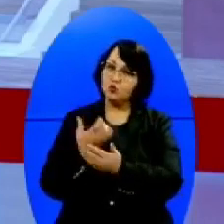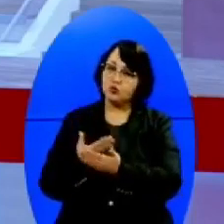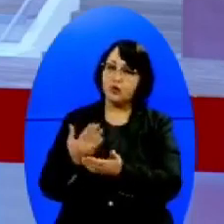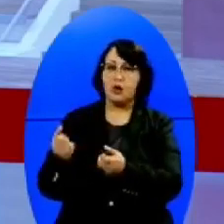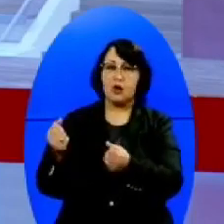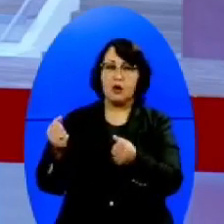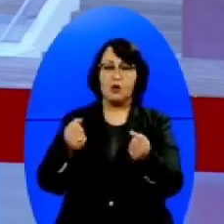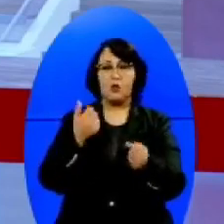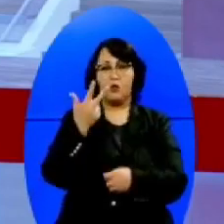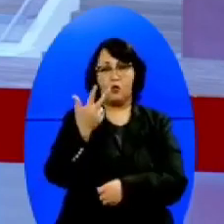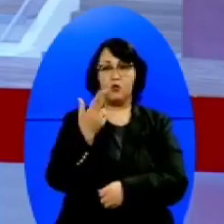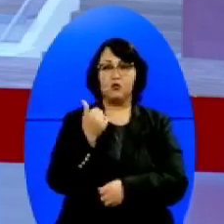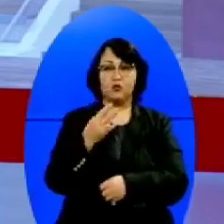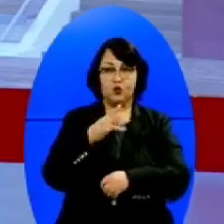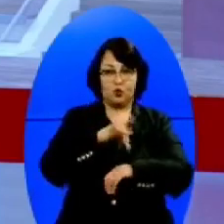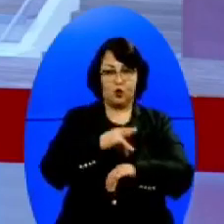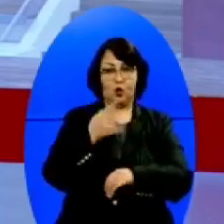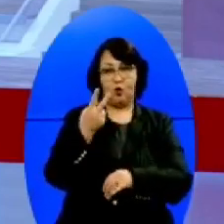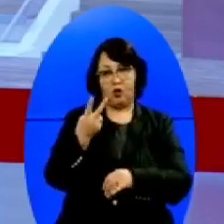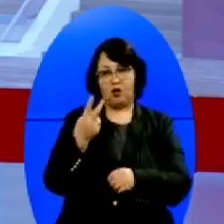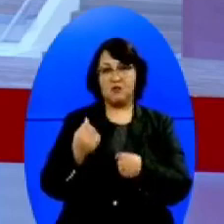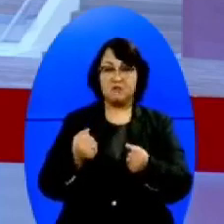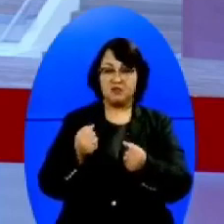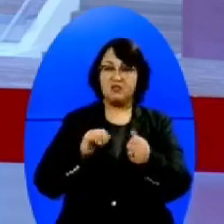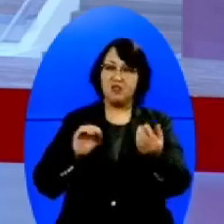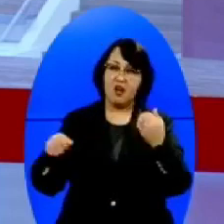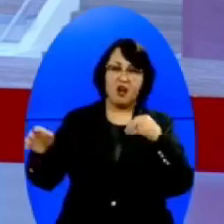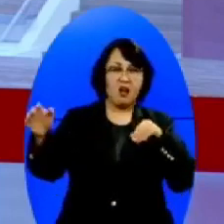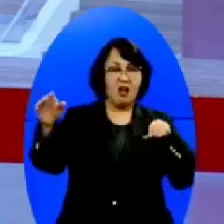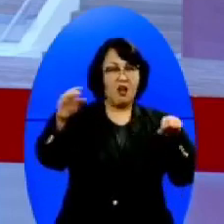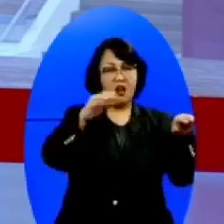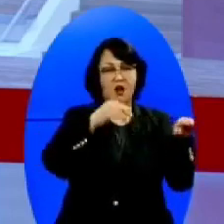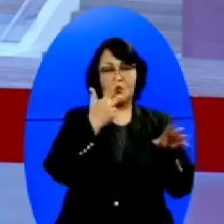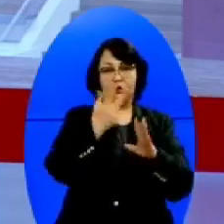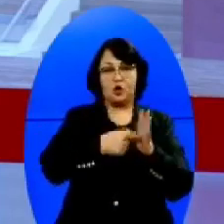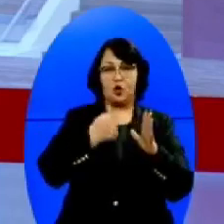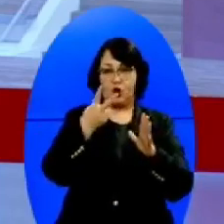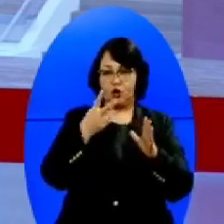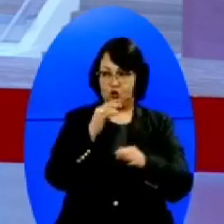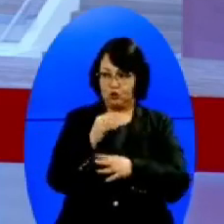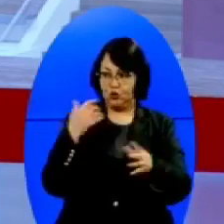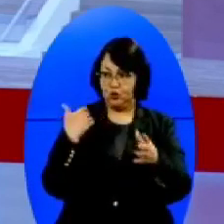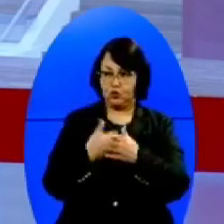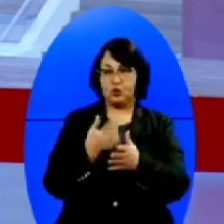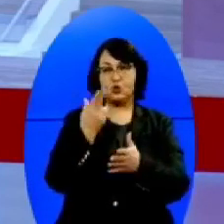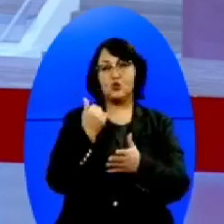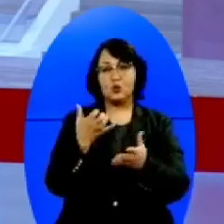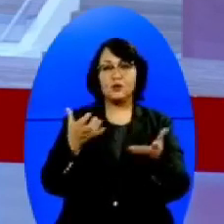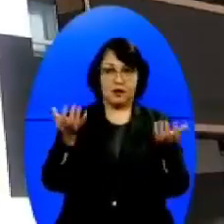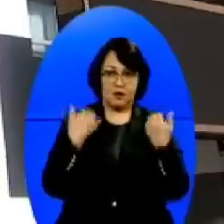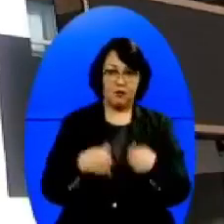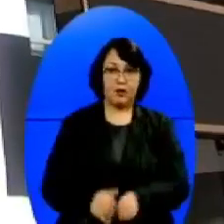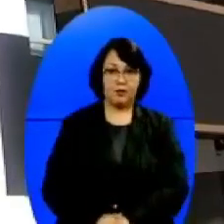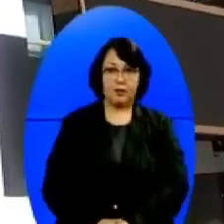3 цусны төв болоод 2 явуулын станц 3-р сарын 2-ны өдрийг хүртэл ажиллах юм байна.